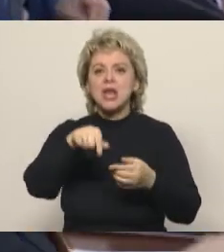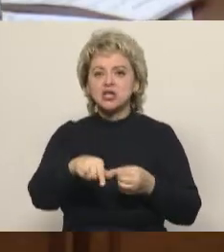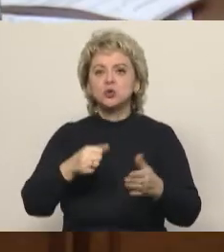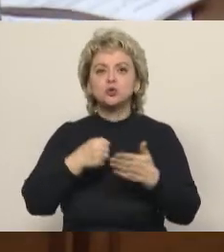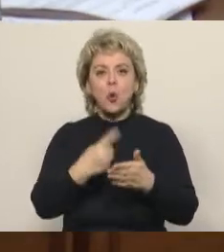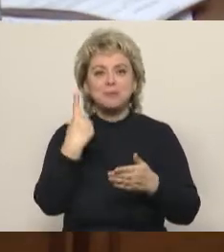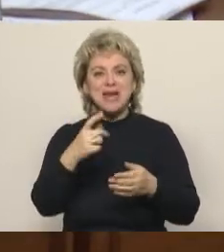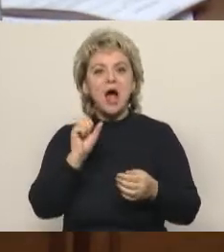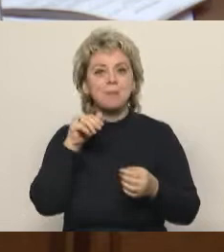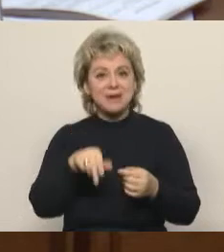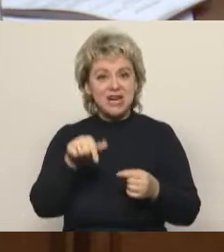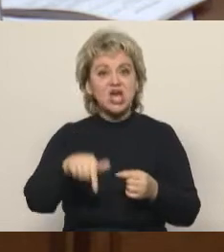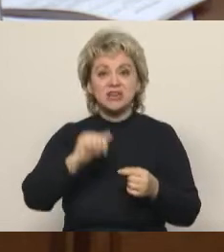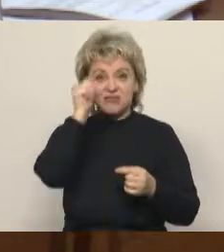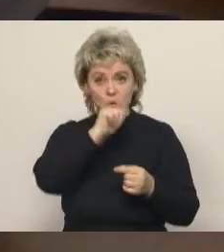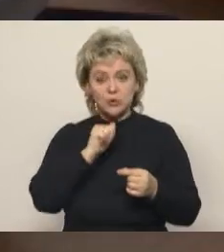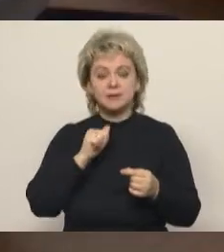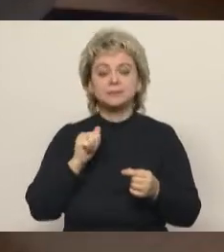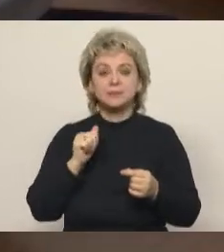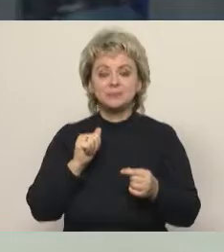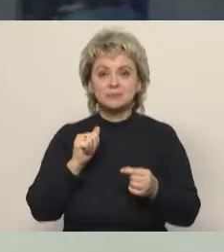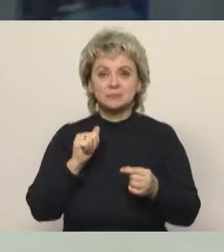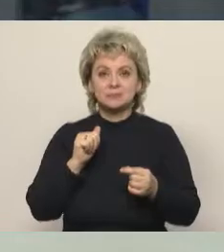до 1 апреля этого года.